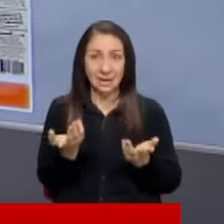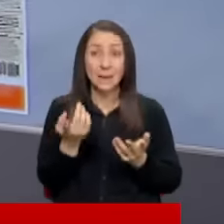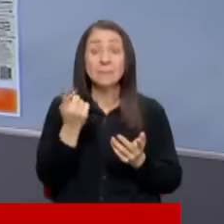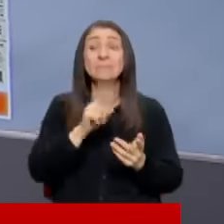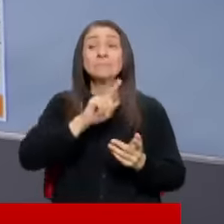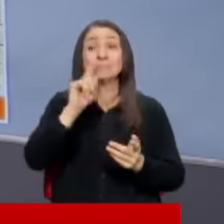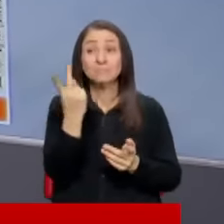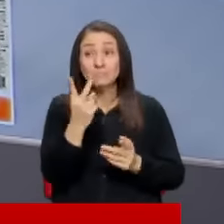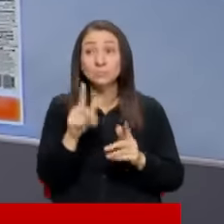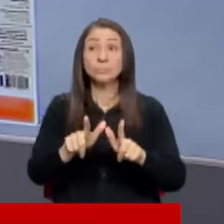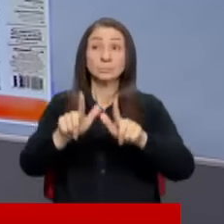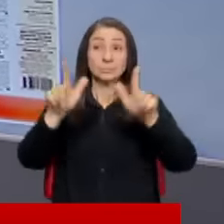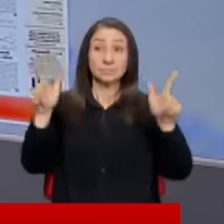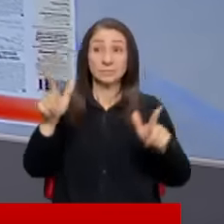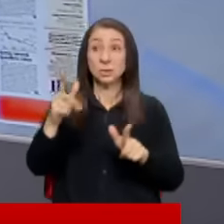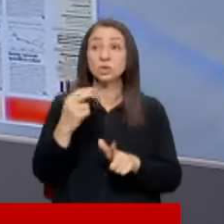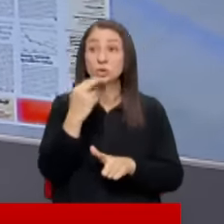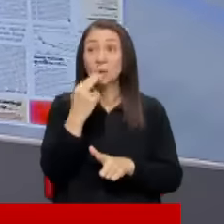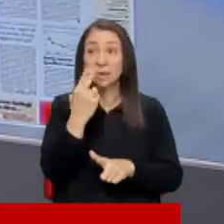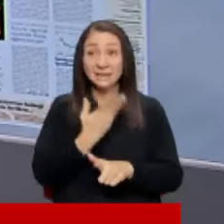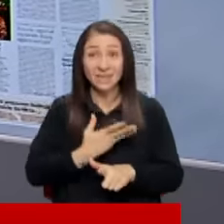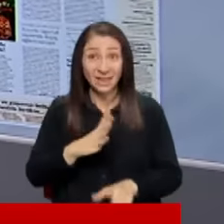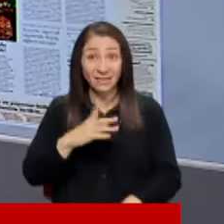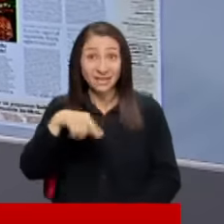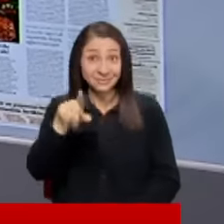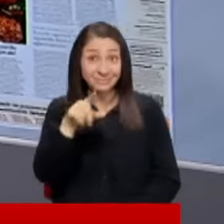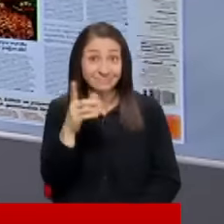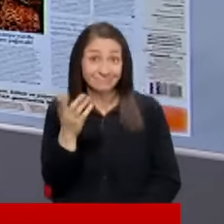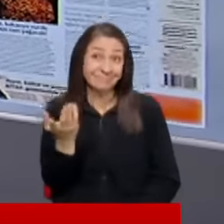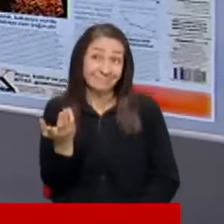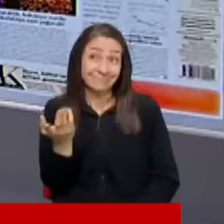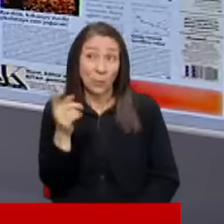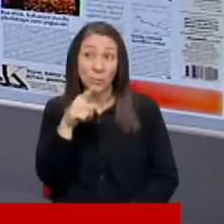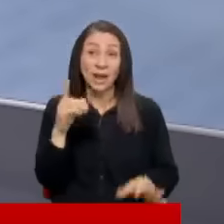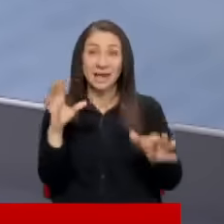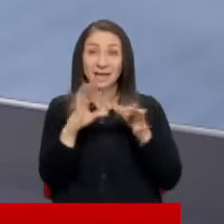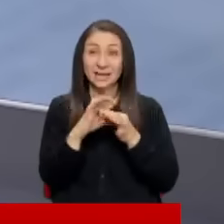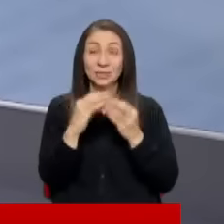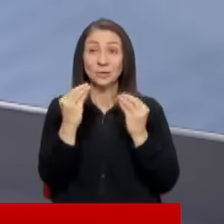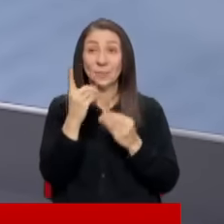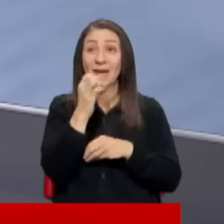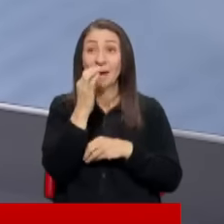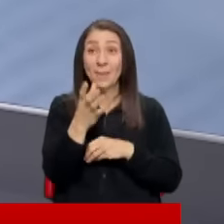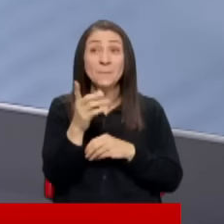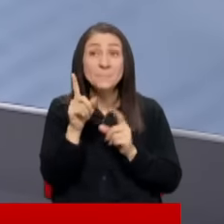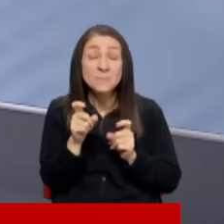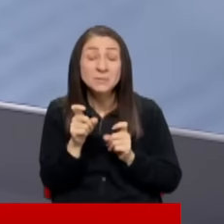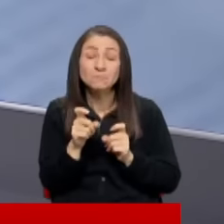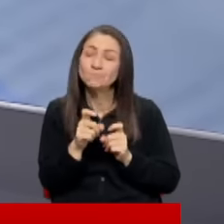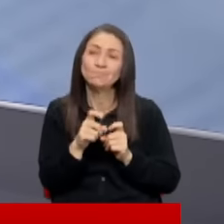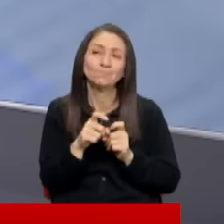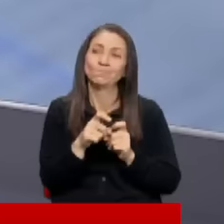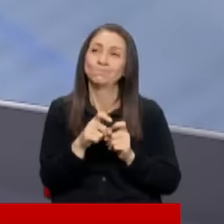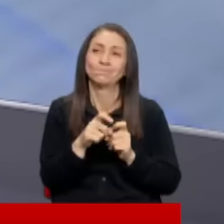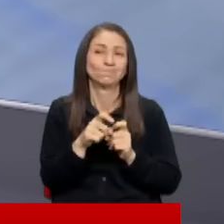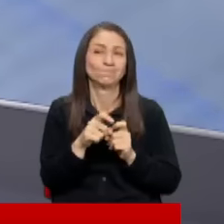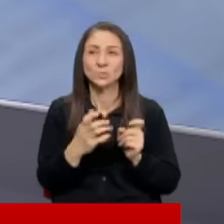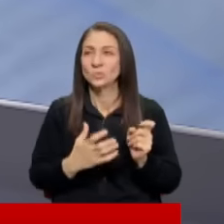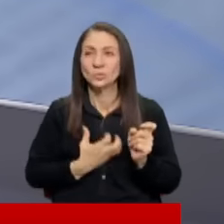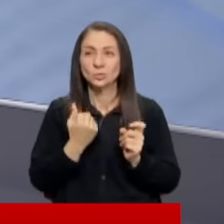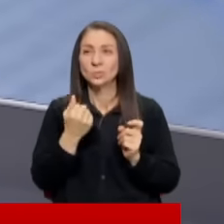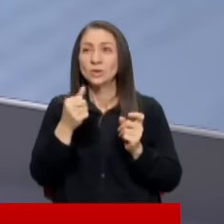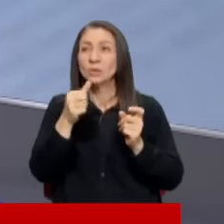de büyütelim mi onu? Çikolatayı sevenler var. Onlarla ilgili de güzel bir haber midir? Yok, değil.